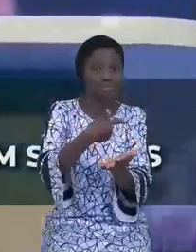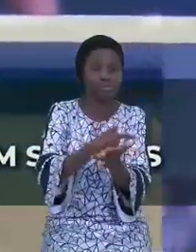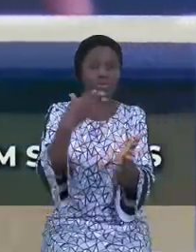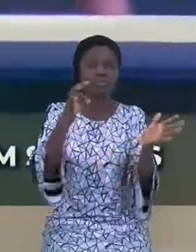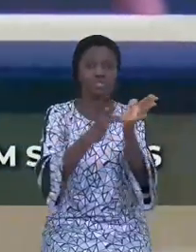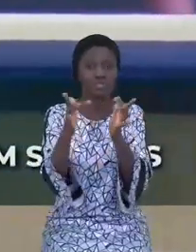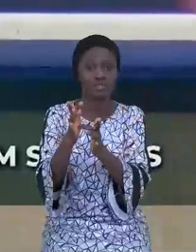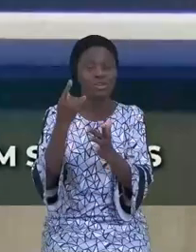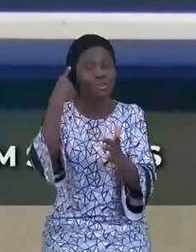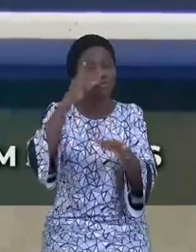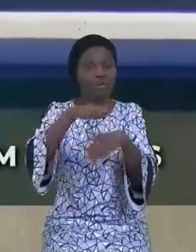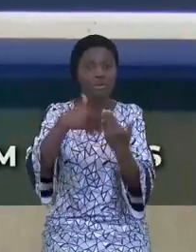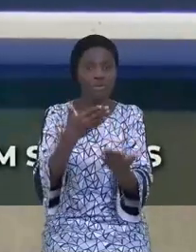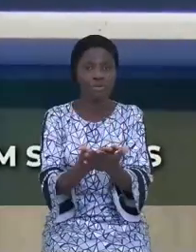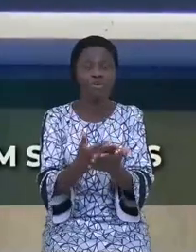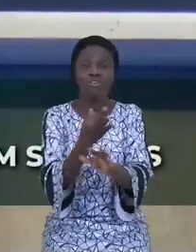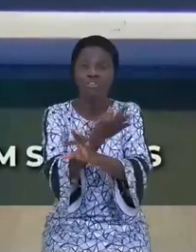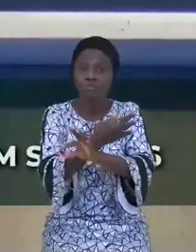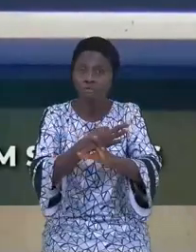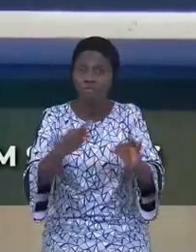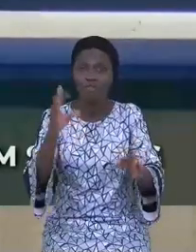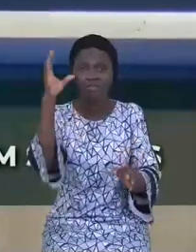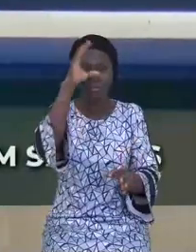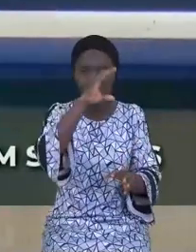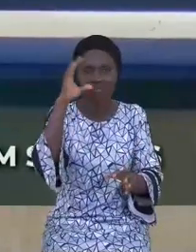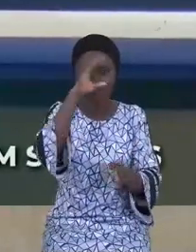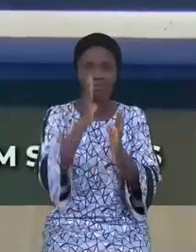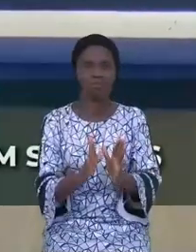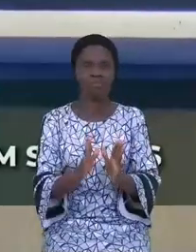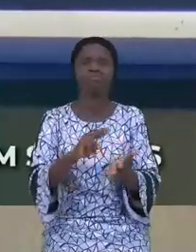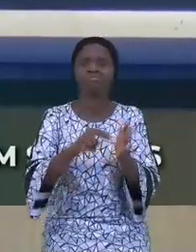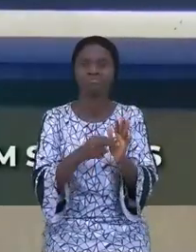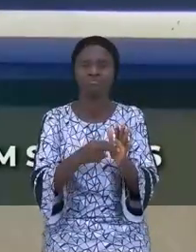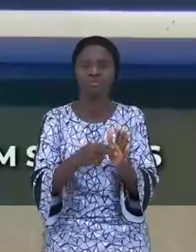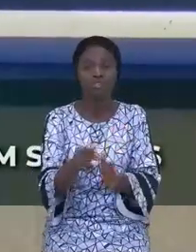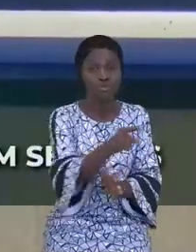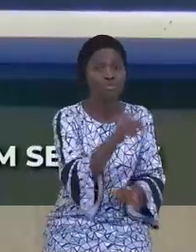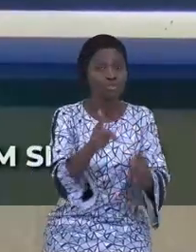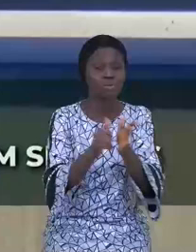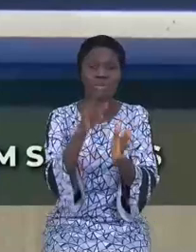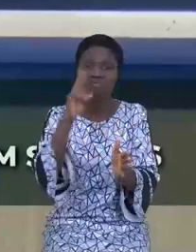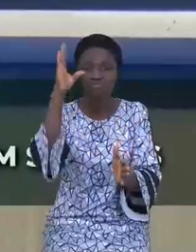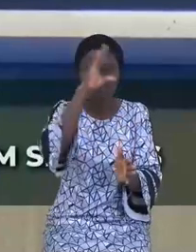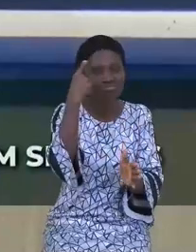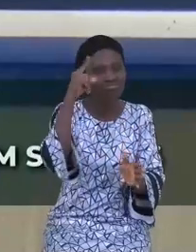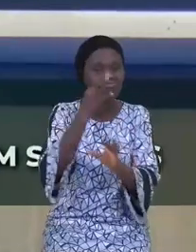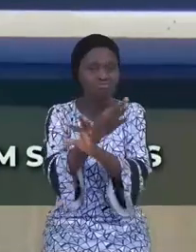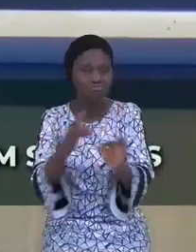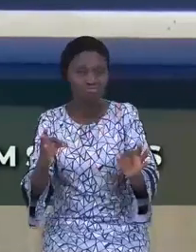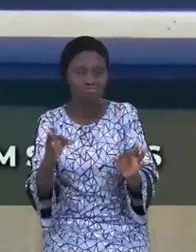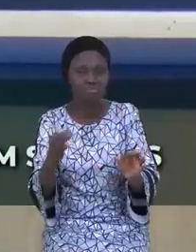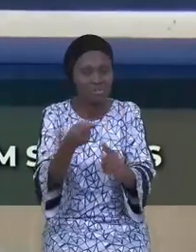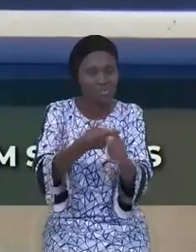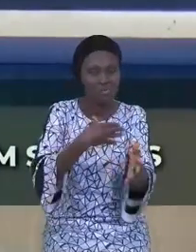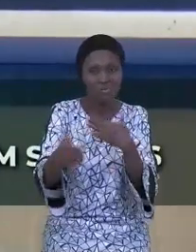liberté. Ceux qui cherchent la liberté, ça veut dire quoi? Ceux qui cherchent la liberté de toute attaque,